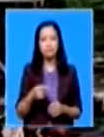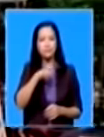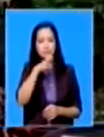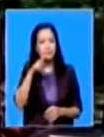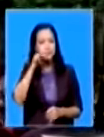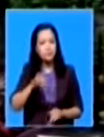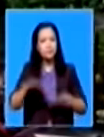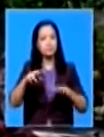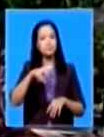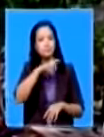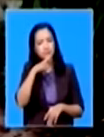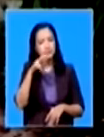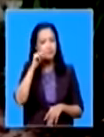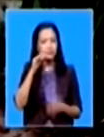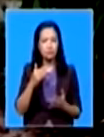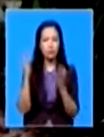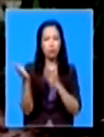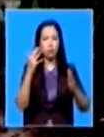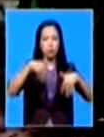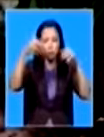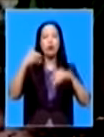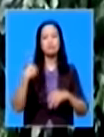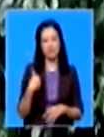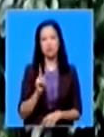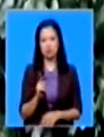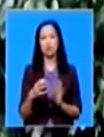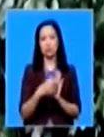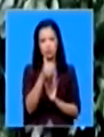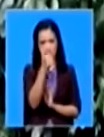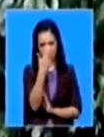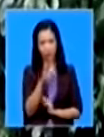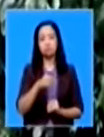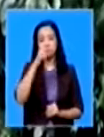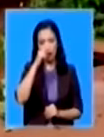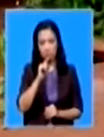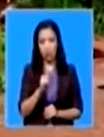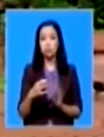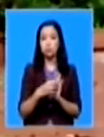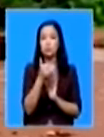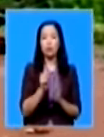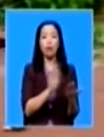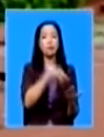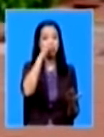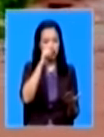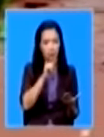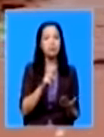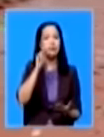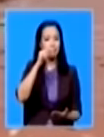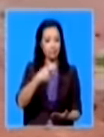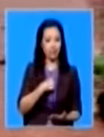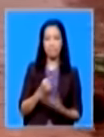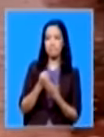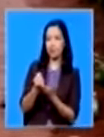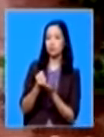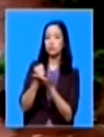ำท่วมอะไรบ้างพายุฤดูร้อนผมว่าอันนี้เป็นโชคดีแล้วนะเราก็ต้องใช้ความโชคดีเนี่ยไปเผื่อแผ่น้ำใจให้คนอื่นเขา